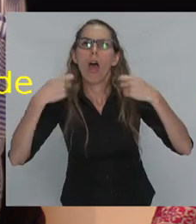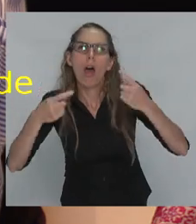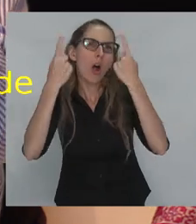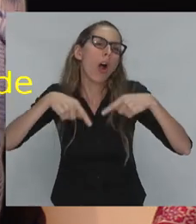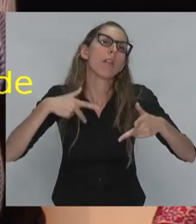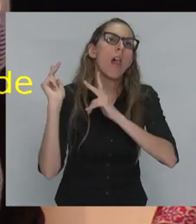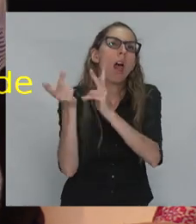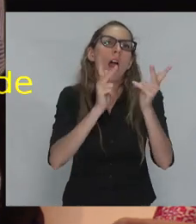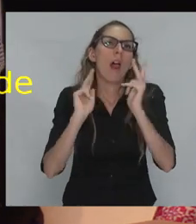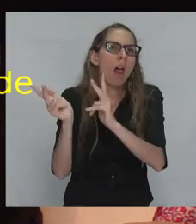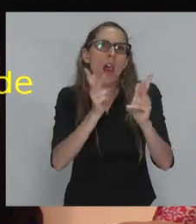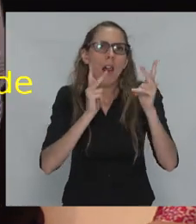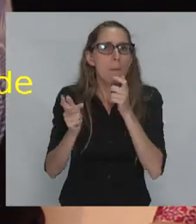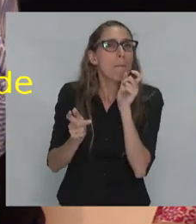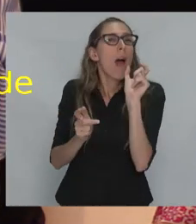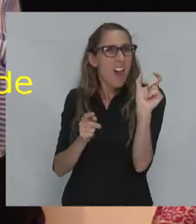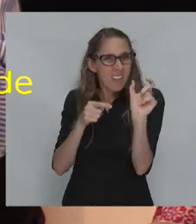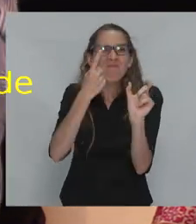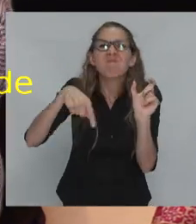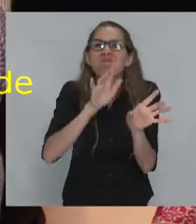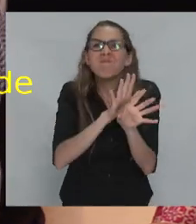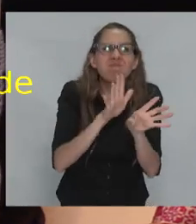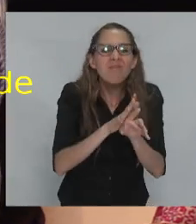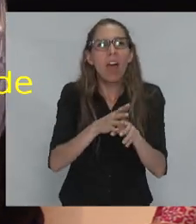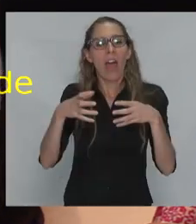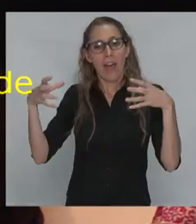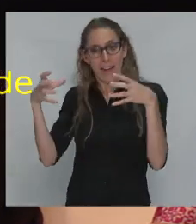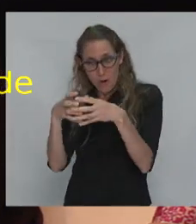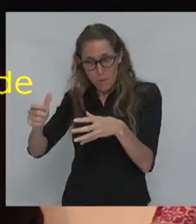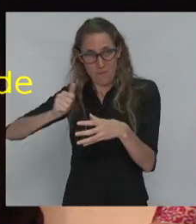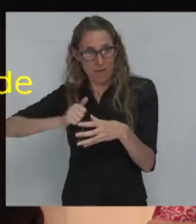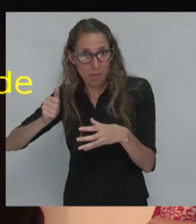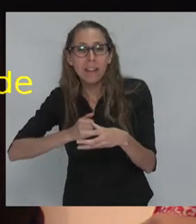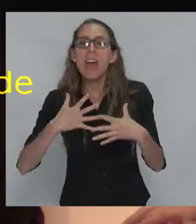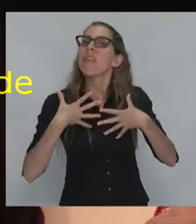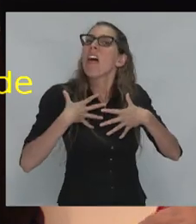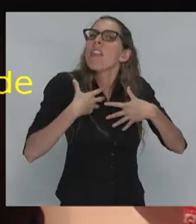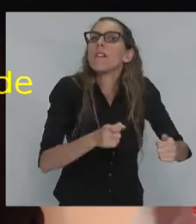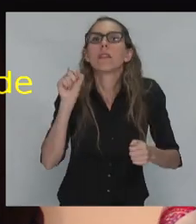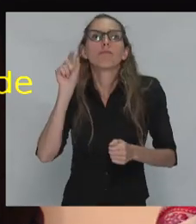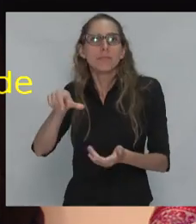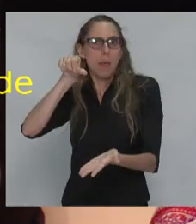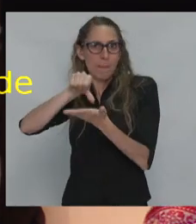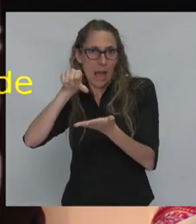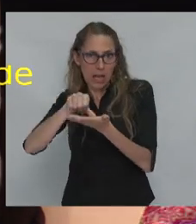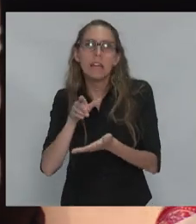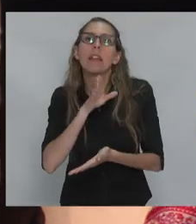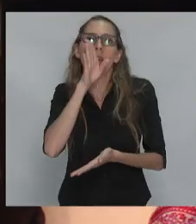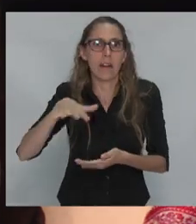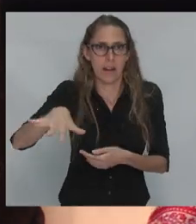dire l'armée de défense d'Israël. Même l'armée s'appelle armée de défense. Parce que ce qu'il